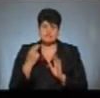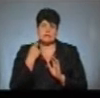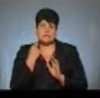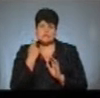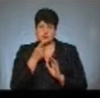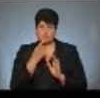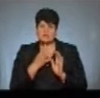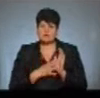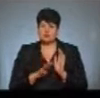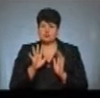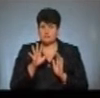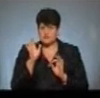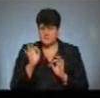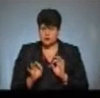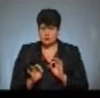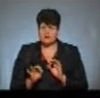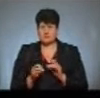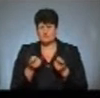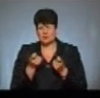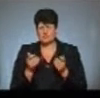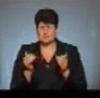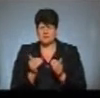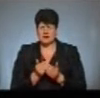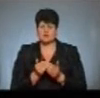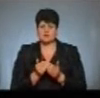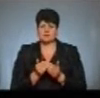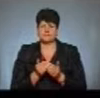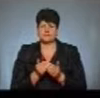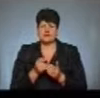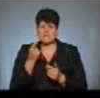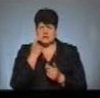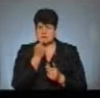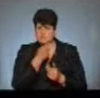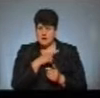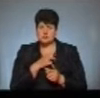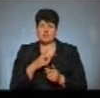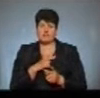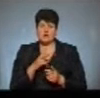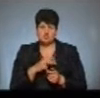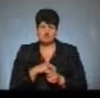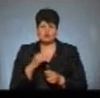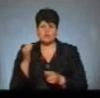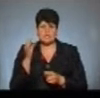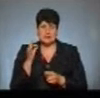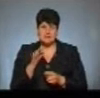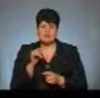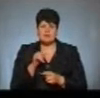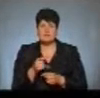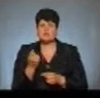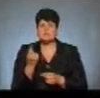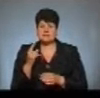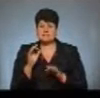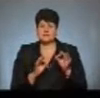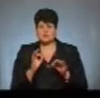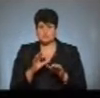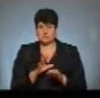мови 95%, дещо менше в нас з іспанської, французької, німецької. Там 11%